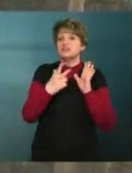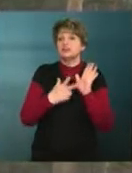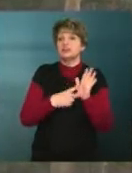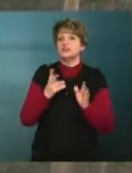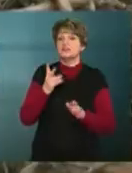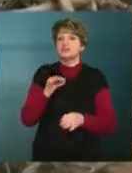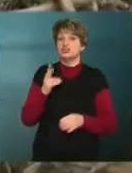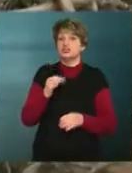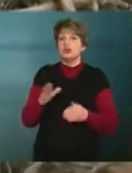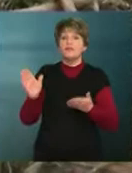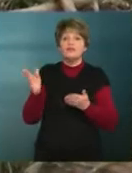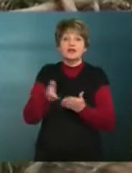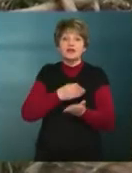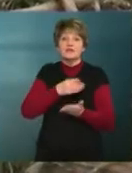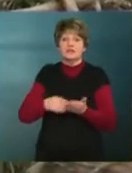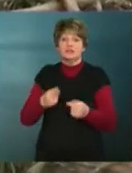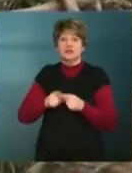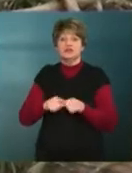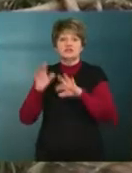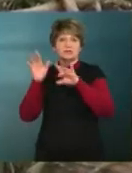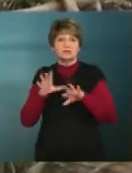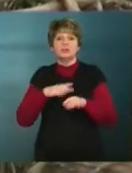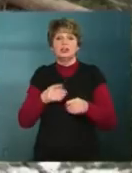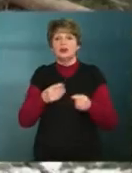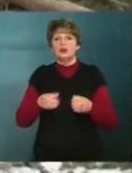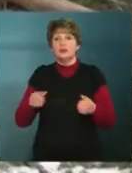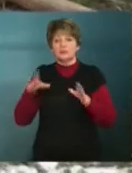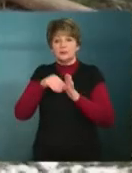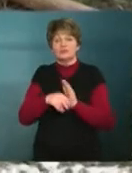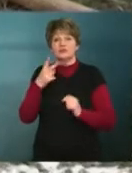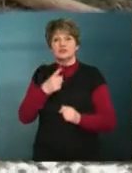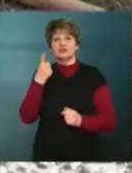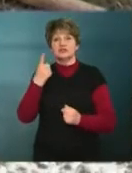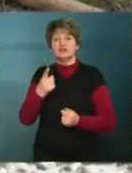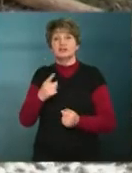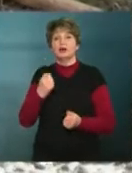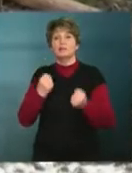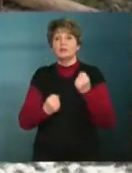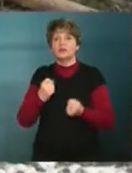січня, у ліквідації наслідків негоди були задіяні 21 одиниця техніки